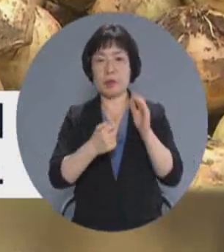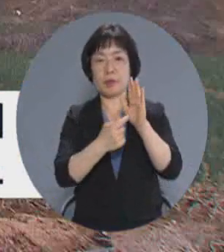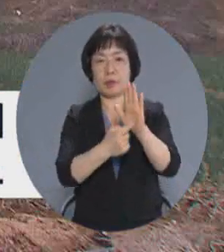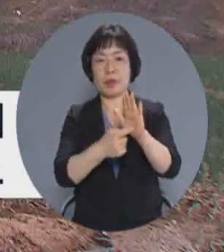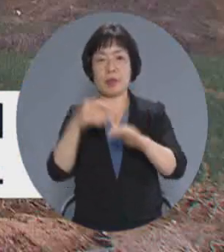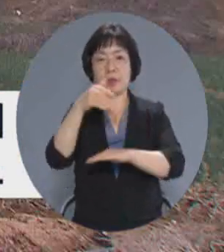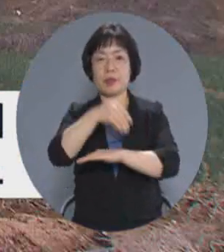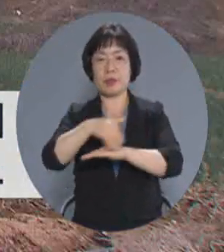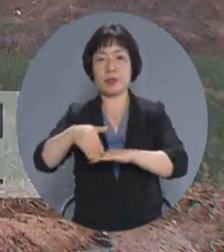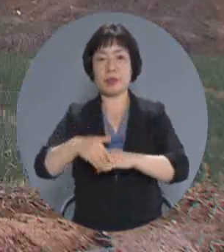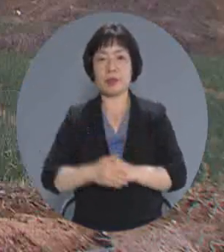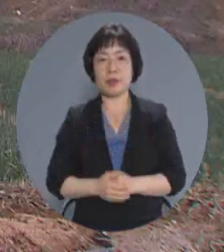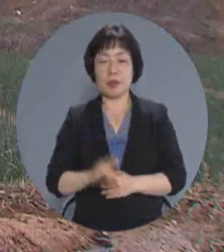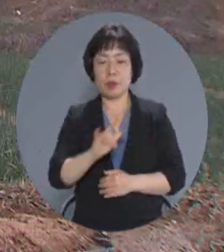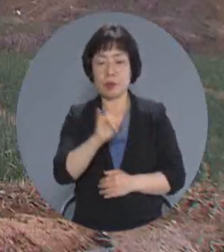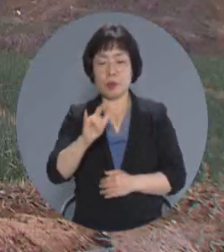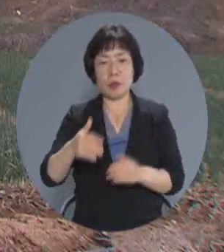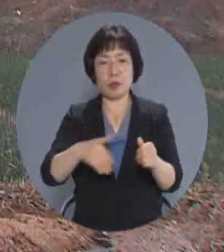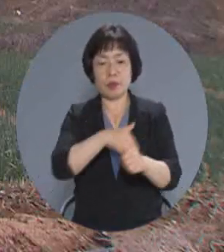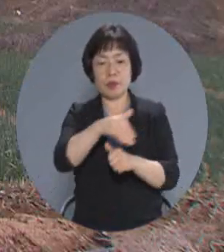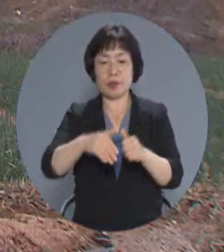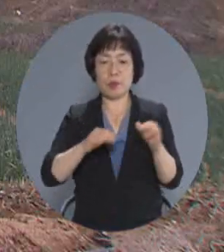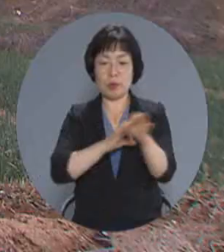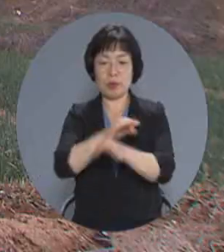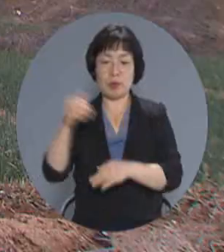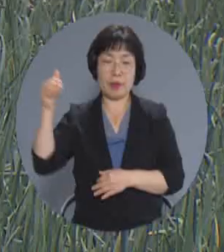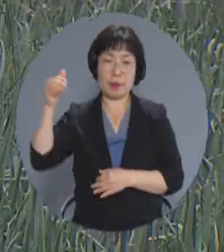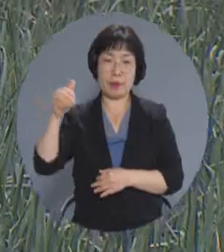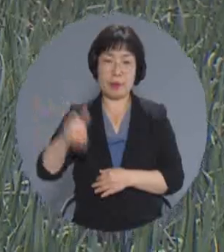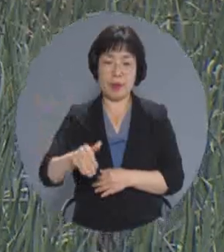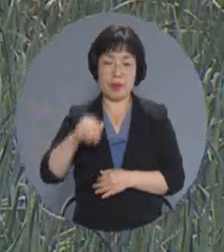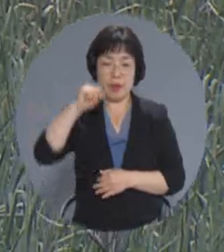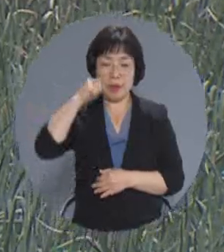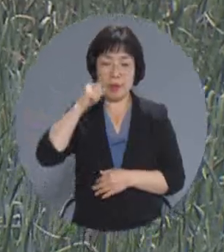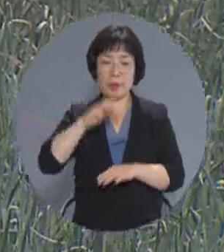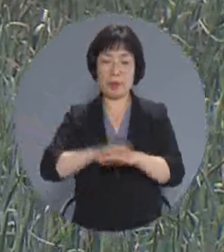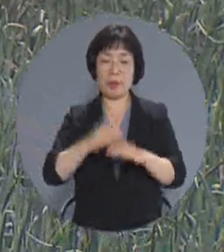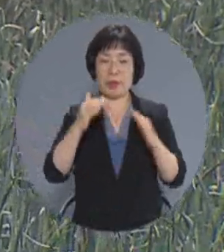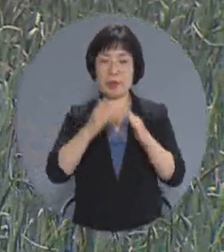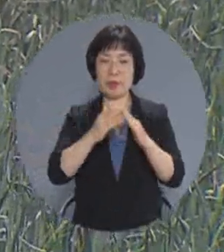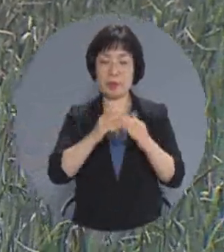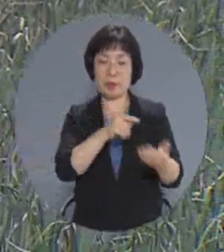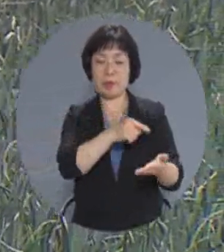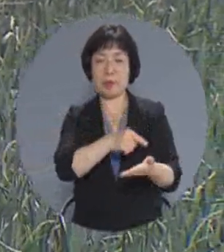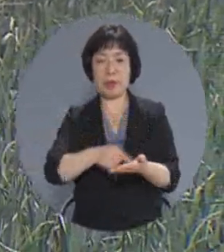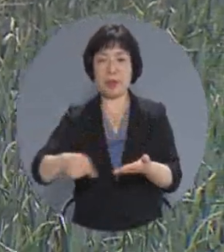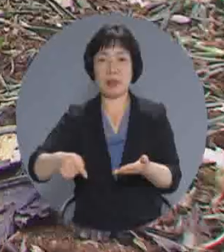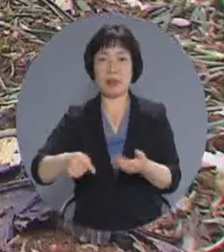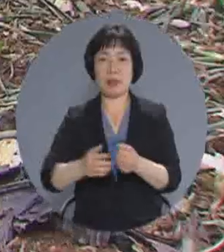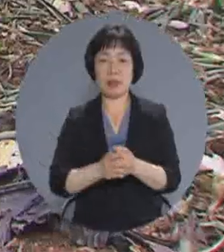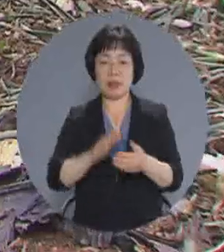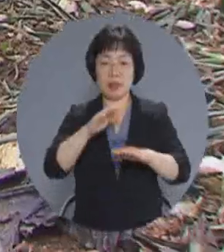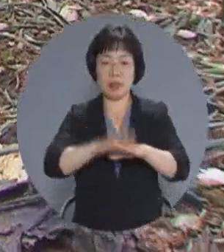계획입니다. 코로나19로 인한 경기 침체 여파가 양파 농가에까지 영향을 미치면서